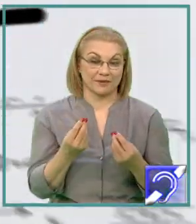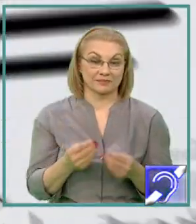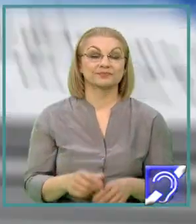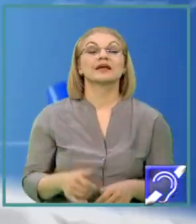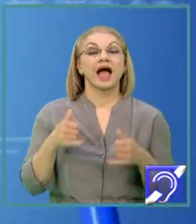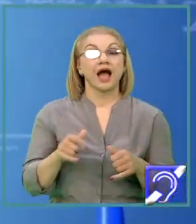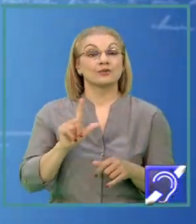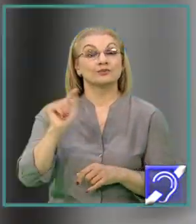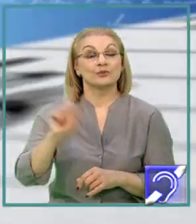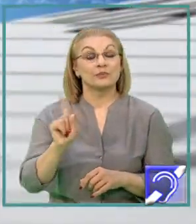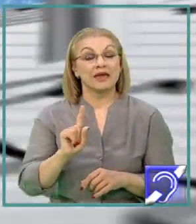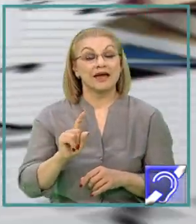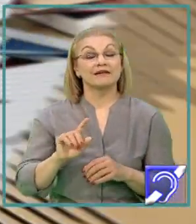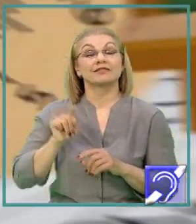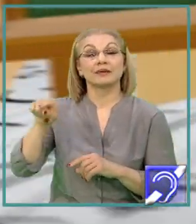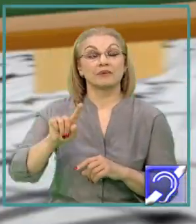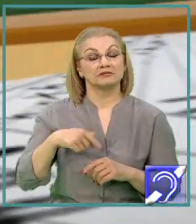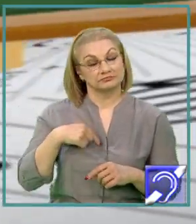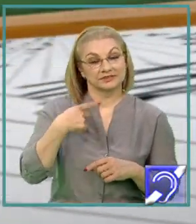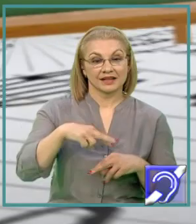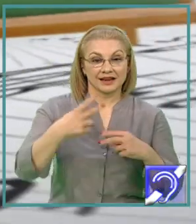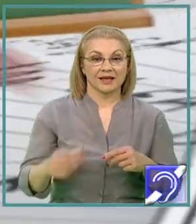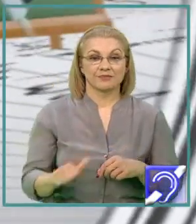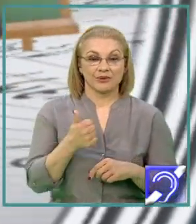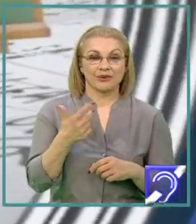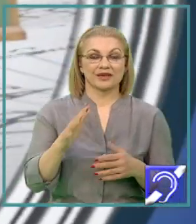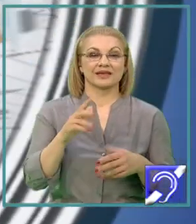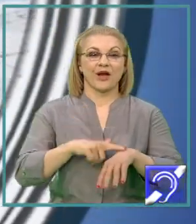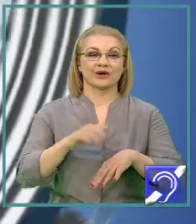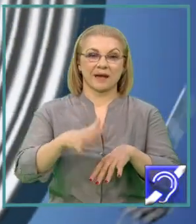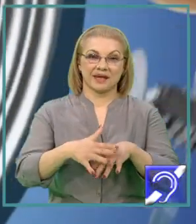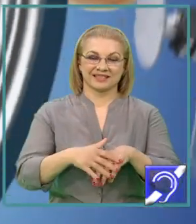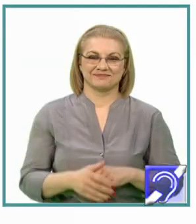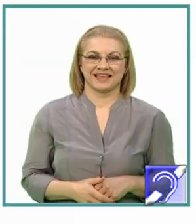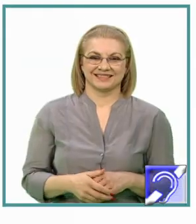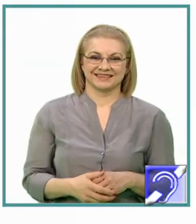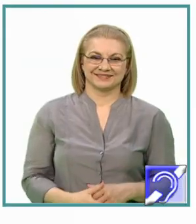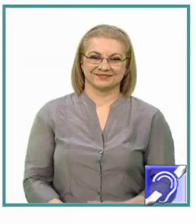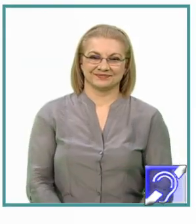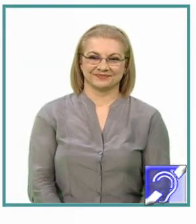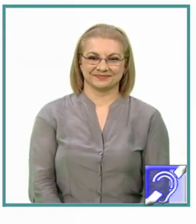departe. În câteva minute revenim cu ora de matematică. Rămâneți pe TVR2.